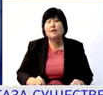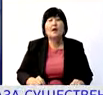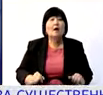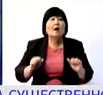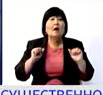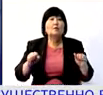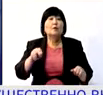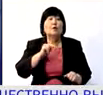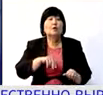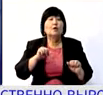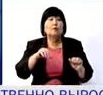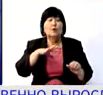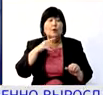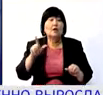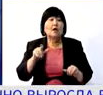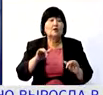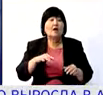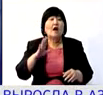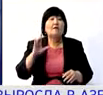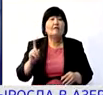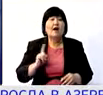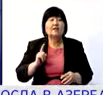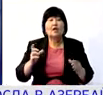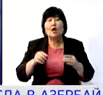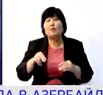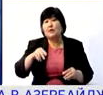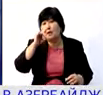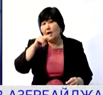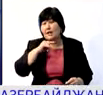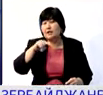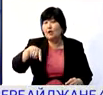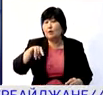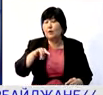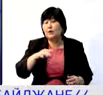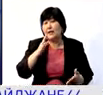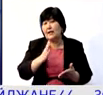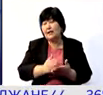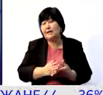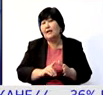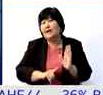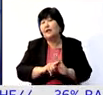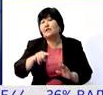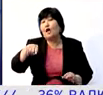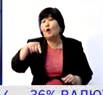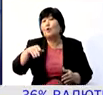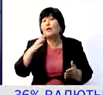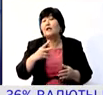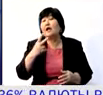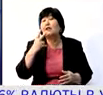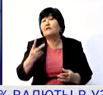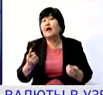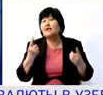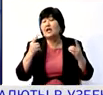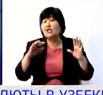Спорт и труд в ногу идут. В вахтовом поселке компании «Петроказахстан» Комколь Ресурсес на месторождении Комколь состоялись два